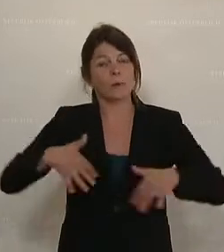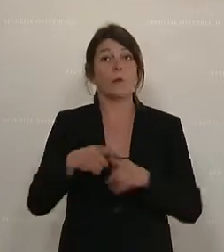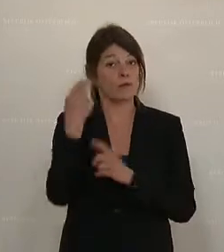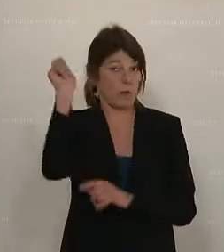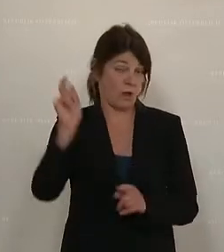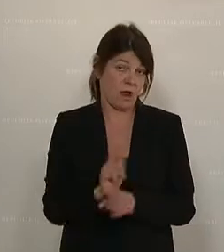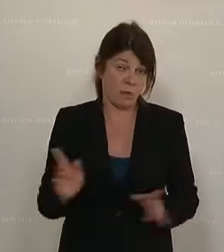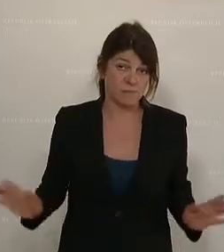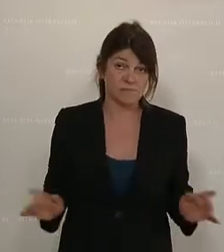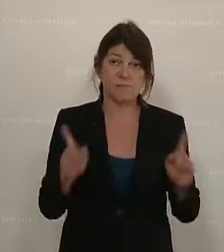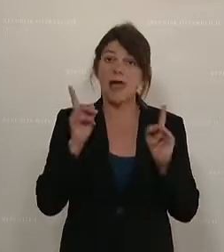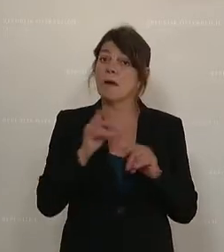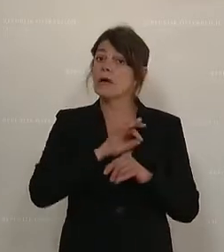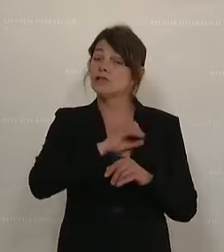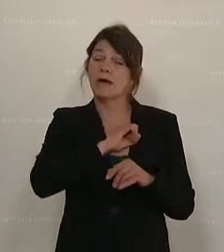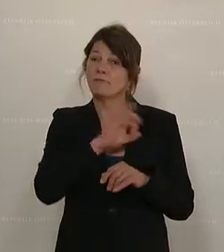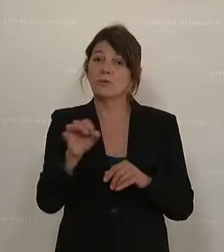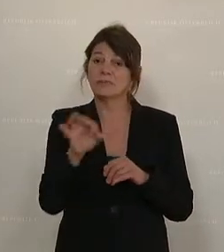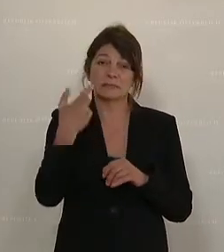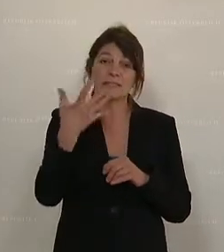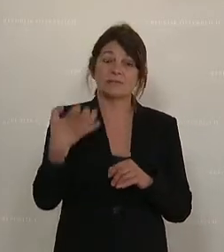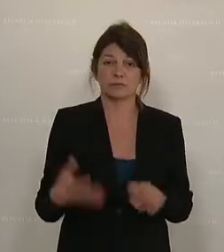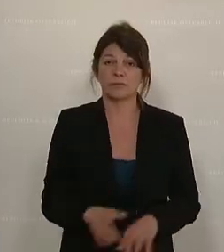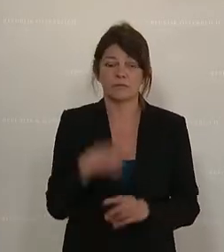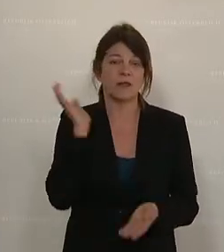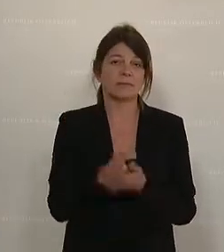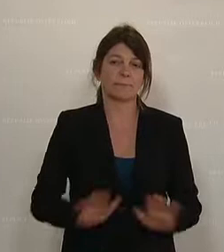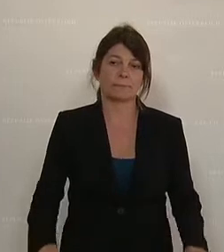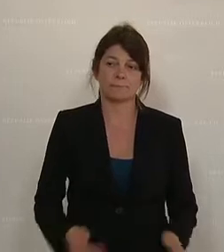macht, aber nur bis 2050. Danach ist Schluss.